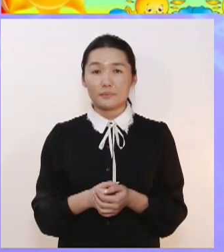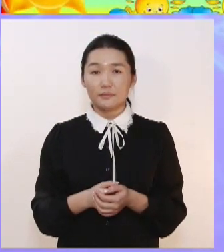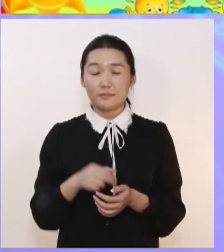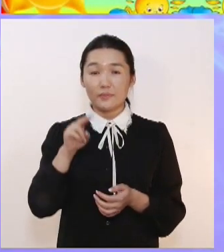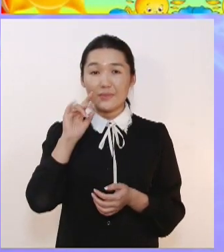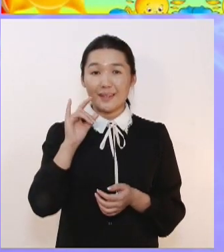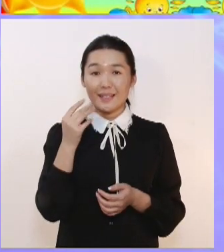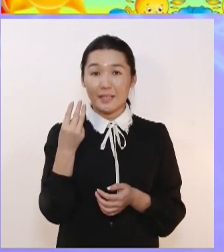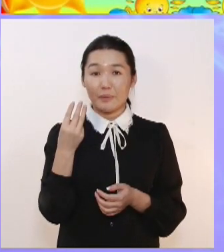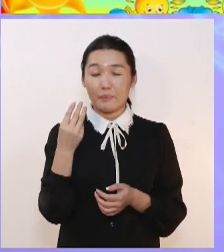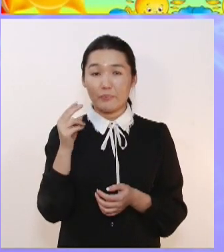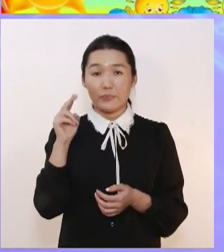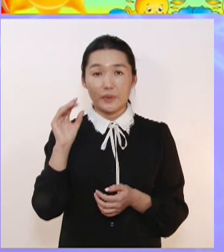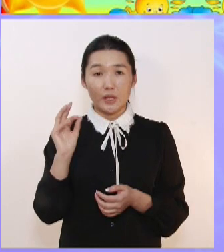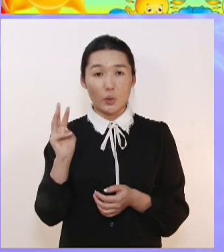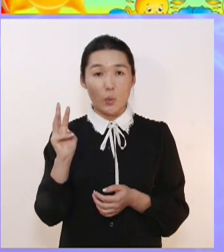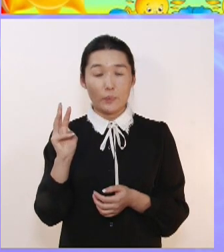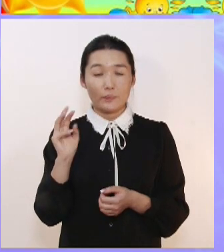Дым – дом,